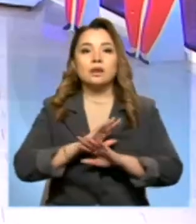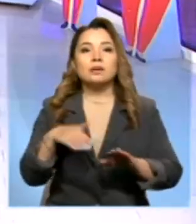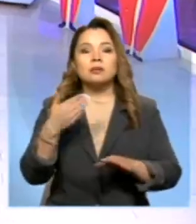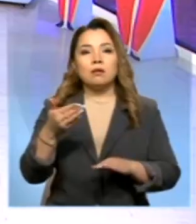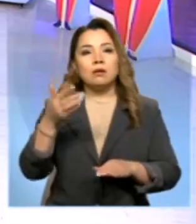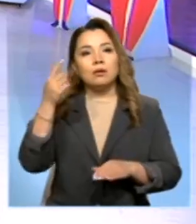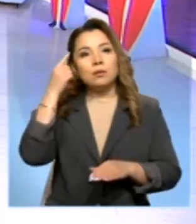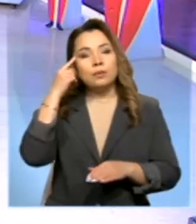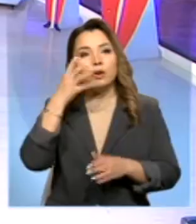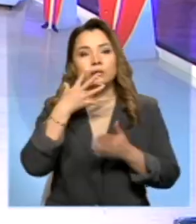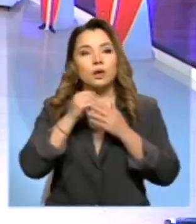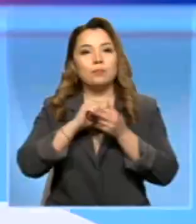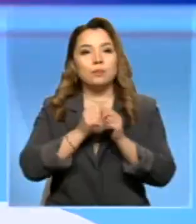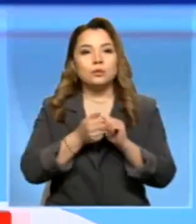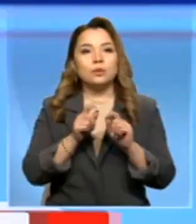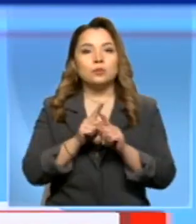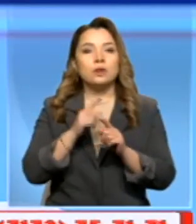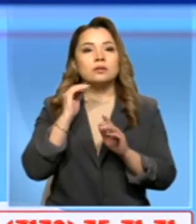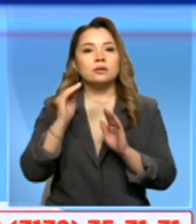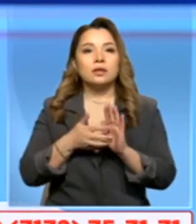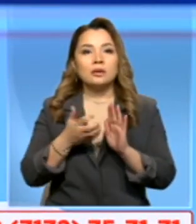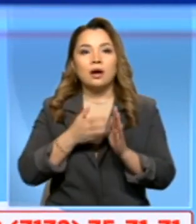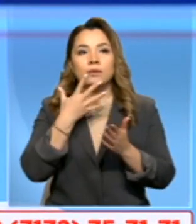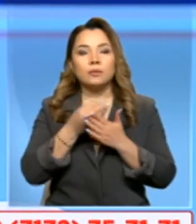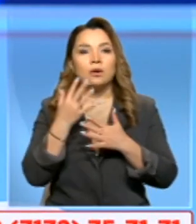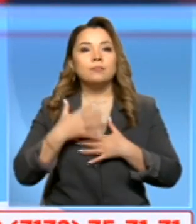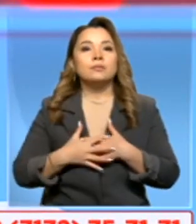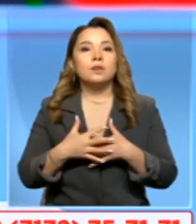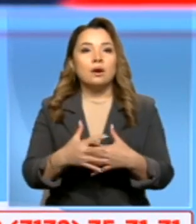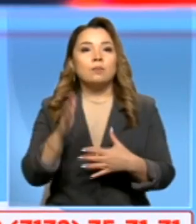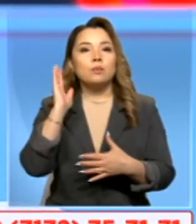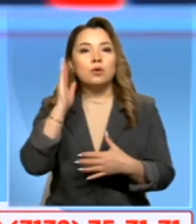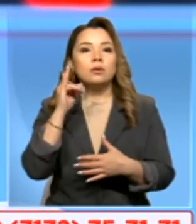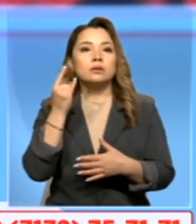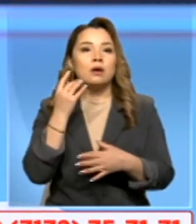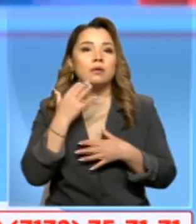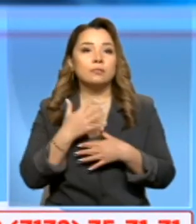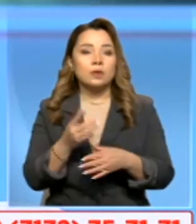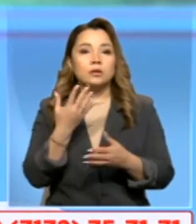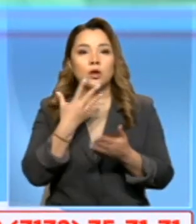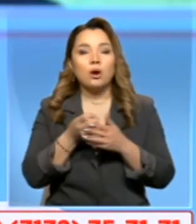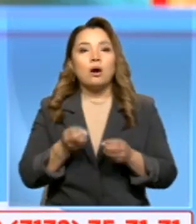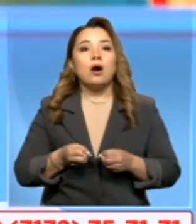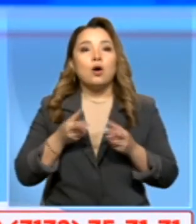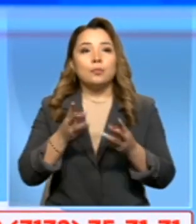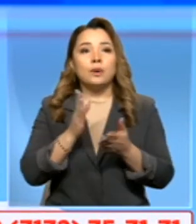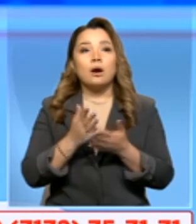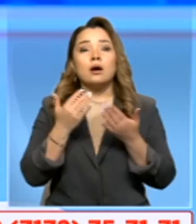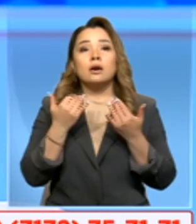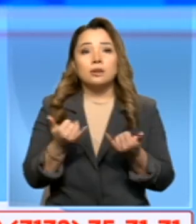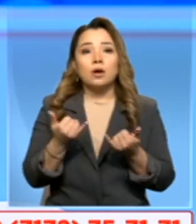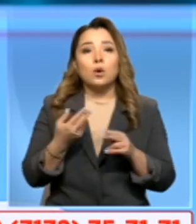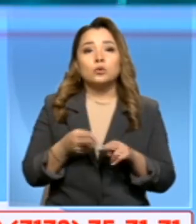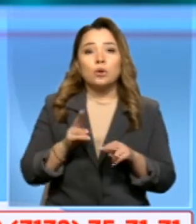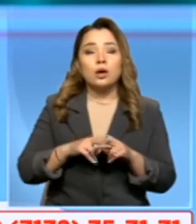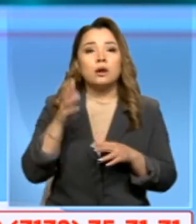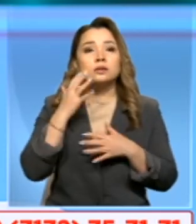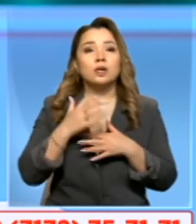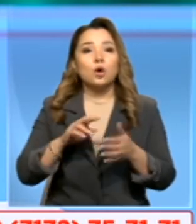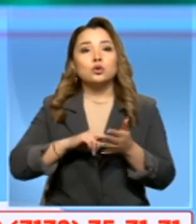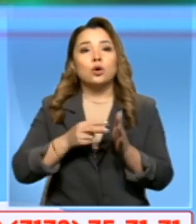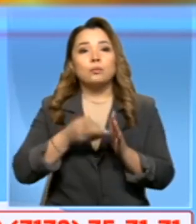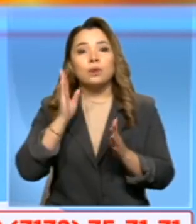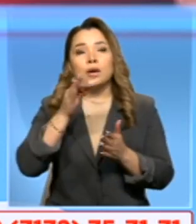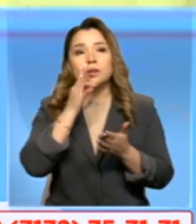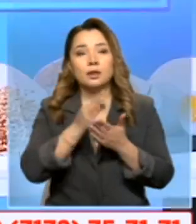ақыл естің кем болып толғына, әсіресе жатырда жатқан болашақ нәрестелер үшін өте қауіпті. Сондықтан да жүктілікті